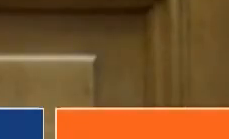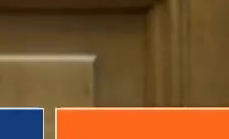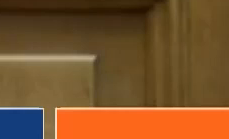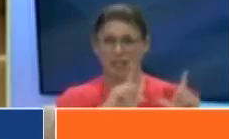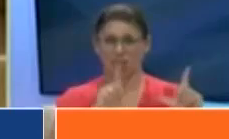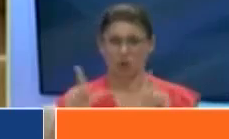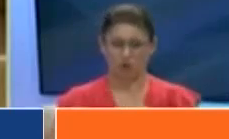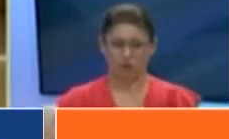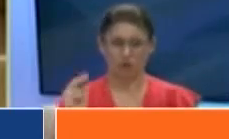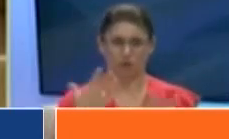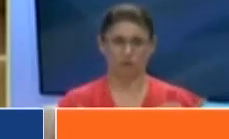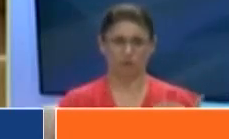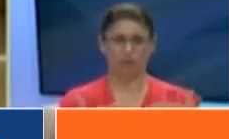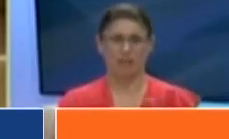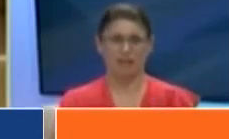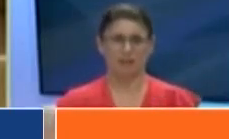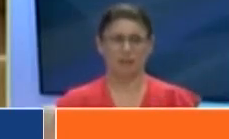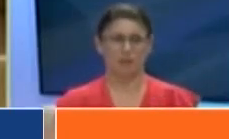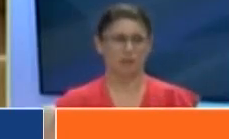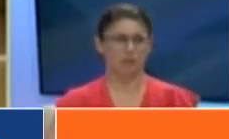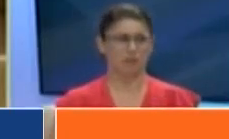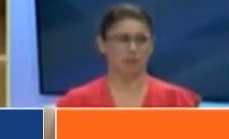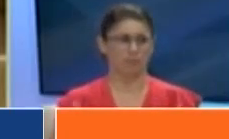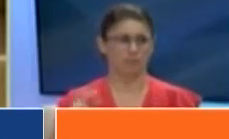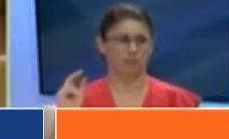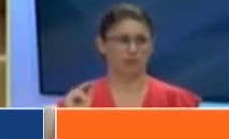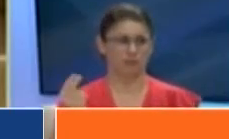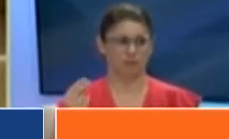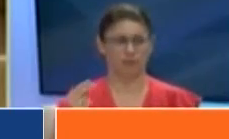ξυραφιού σύμφωνα με τα όσα μας περιέγραψες και περιμένουμε να σε ευχαριστήσουμε πολλύ